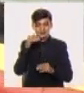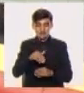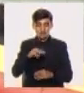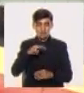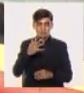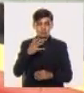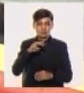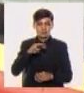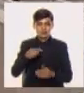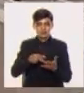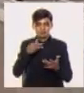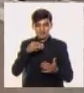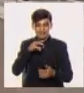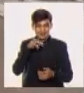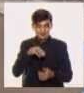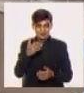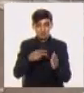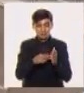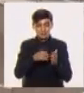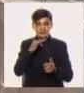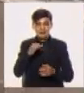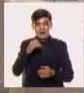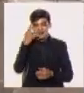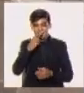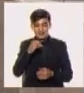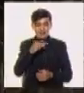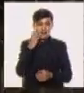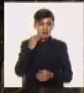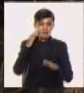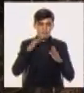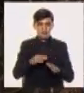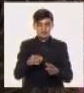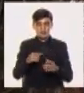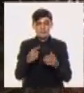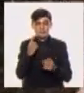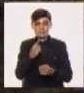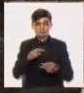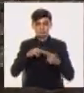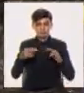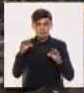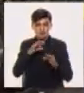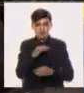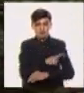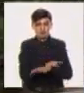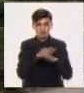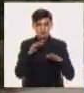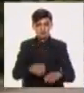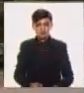11 500 тенге. Из-за роста заболеваемости в Нур-Султане и Алматы приступили к перепрофилированию